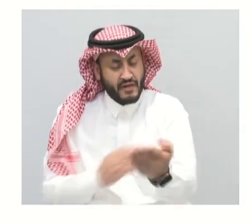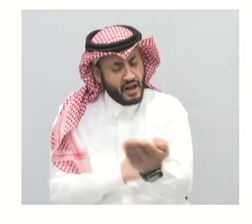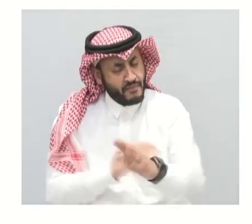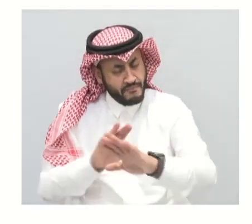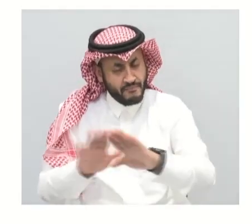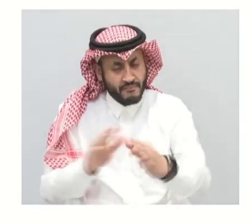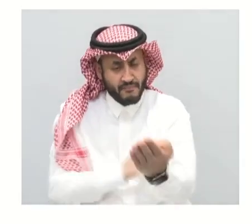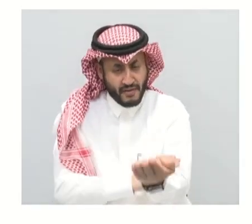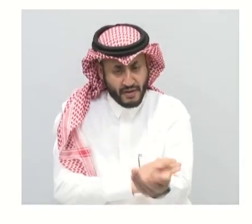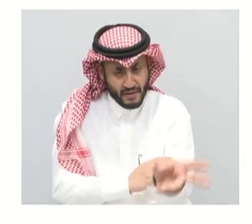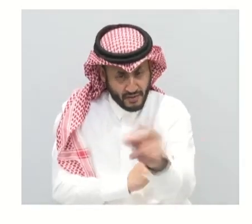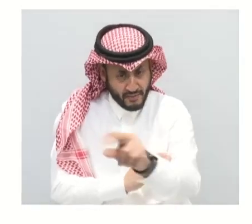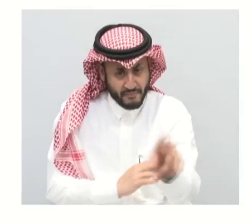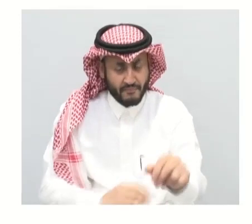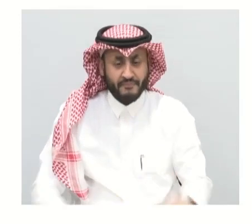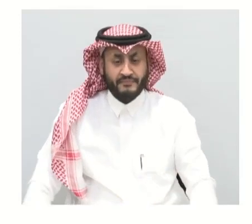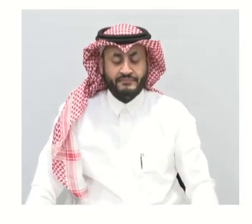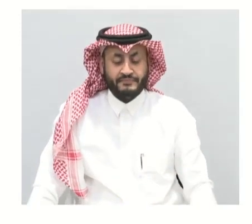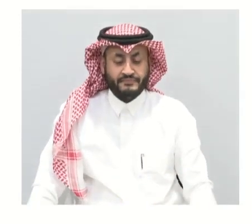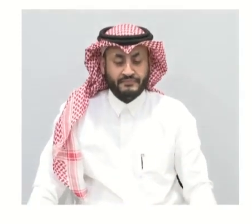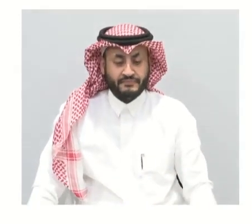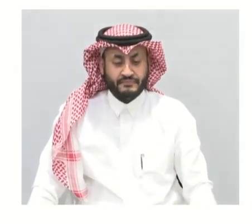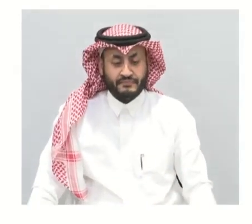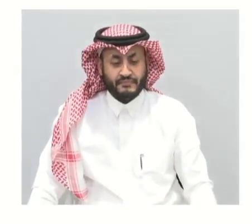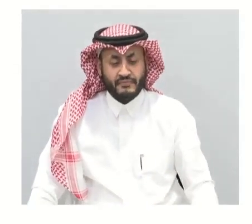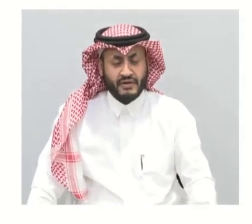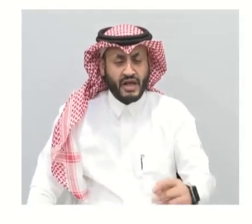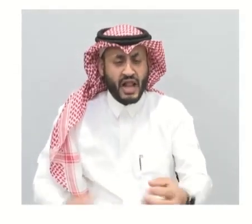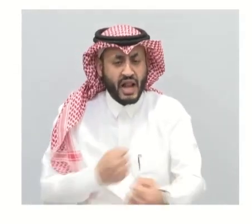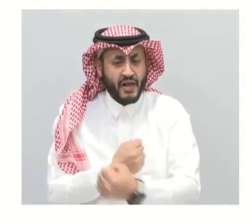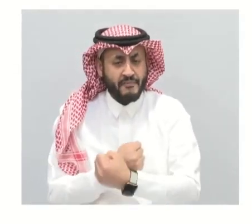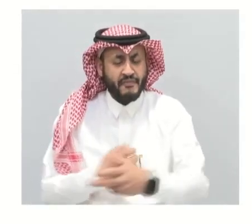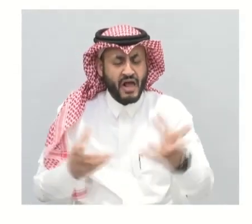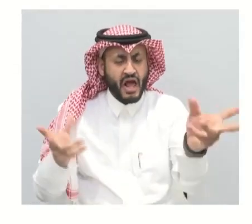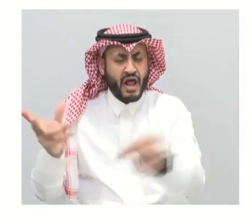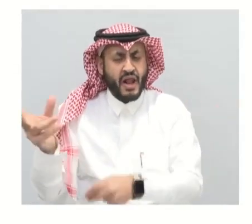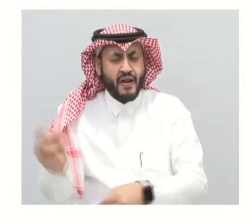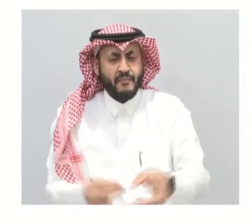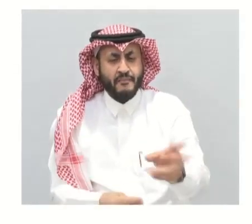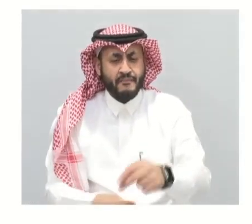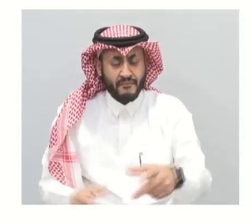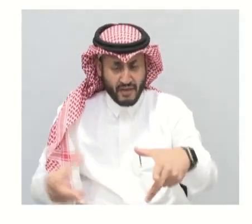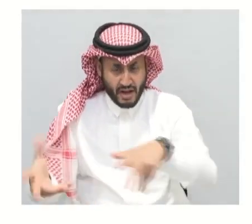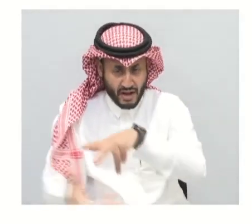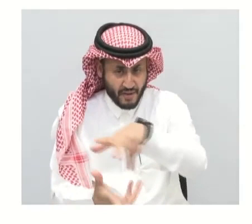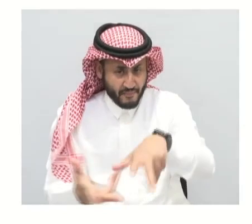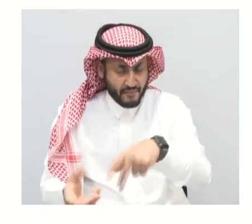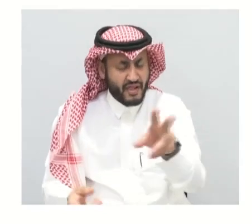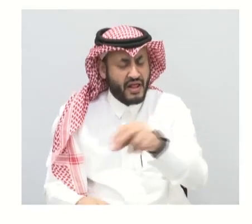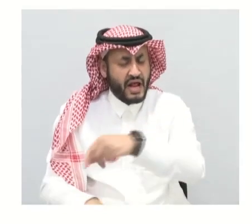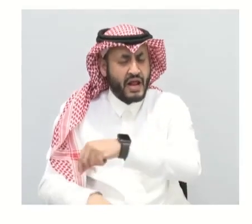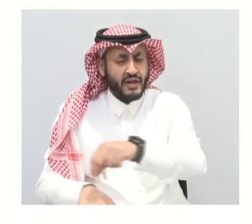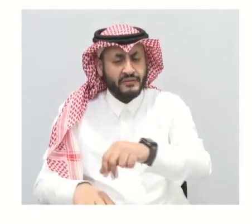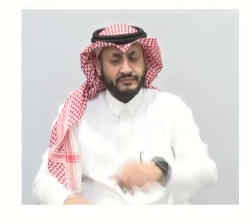مطويه اخرى والتي تشمل طرق حفظ الموارد موارد البيئه كالتربه